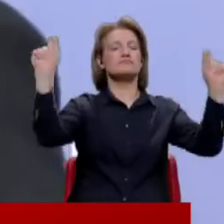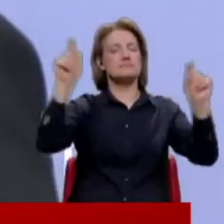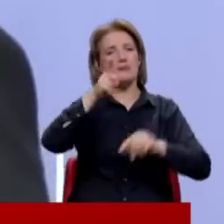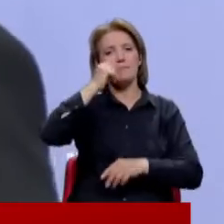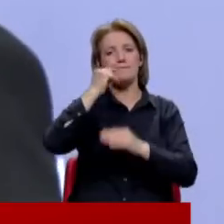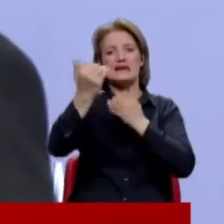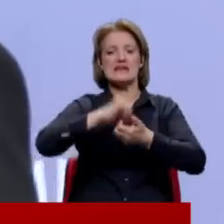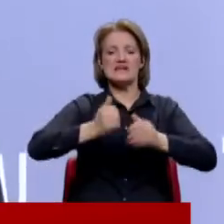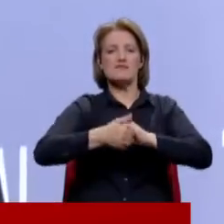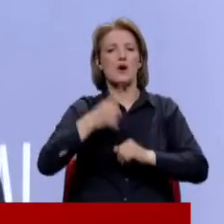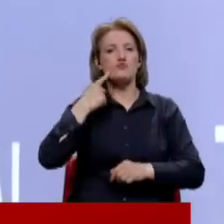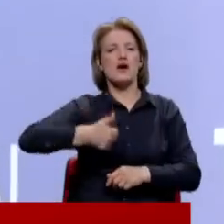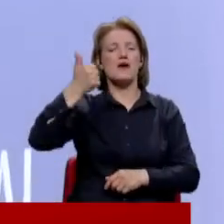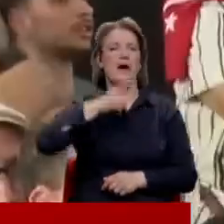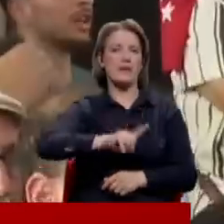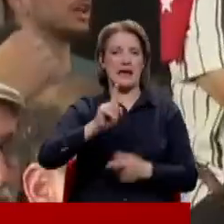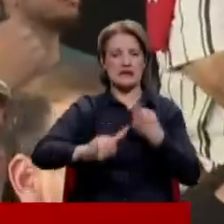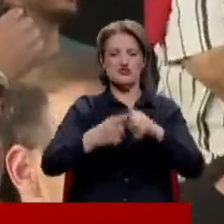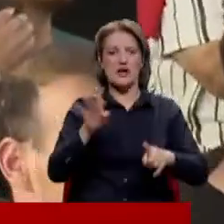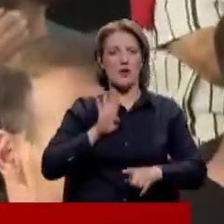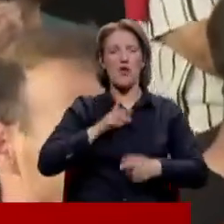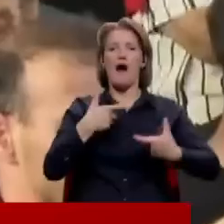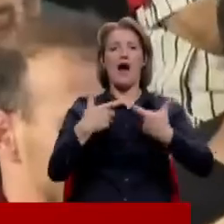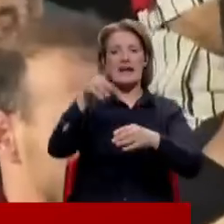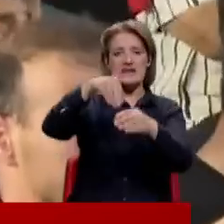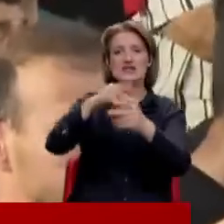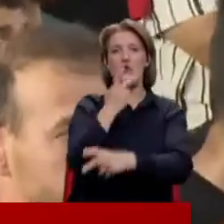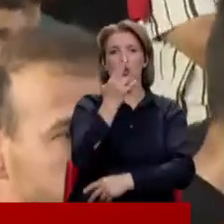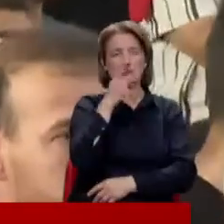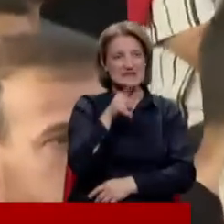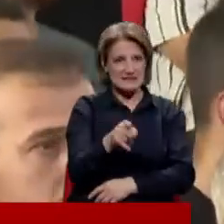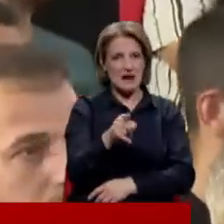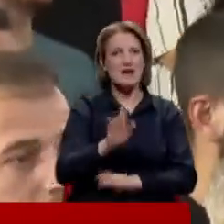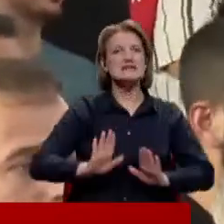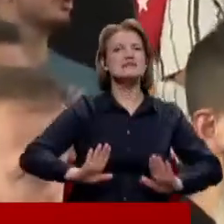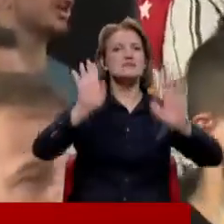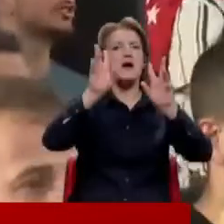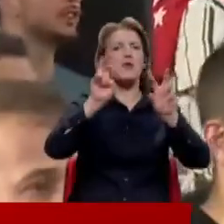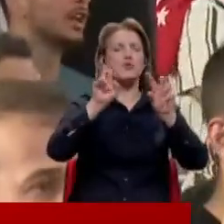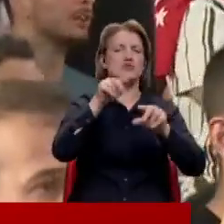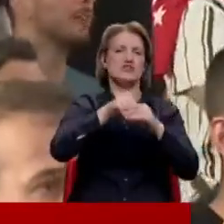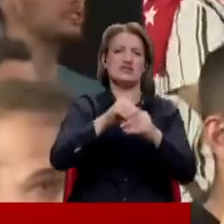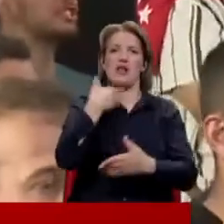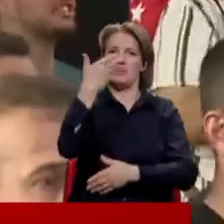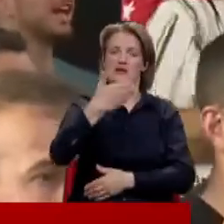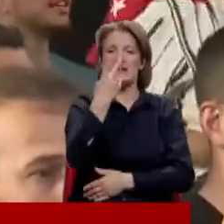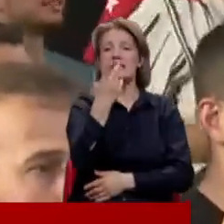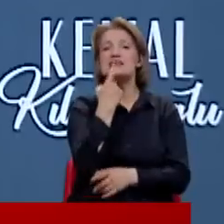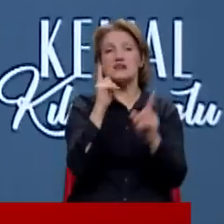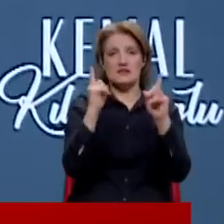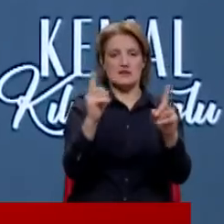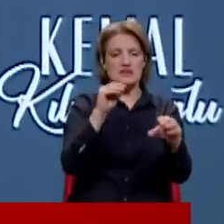İttifakı Cumhurbaşkanı adayı Kemal Kılıçdaroğlu da Hatay'daki konuşmasının büyük bölümünü sığınmacılara ayırdı. 2 yıl